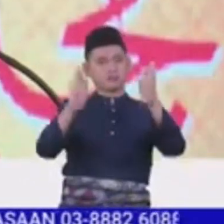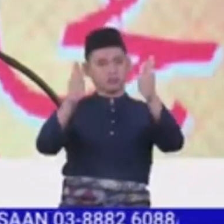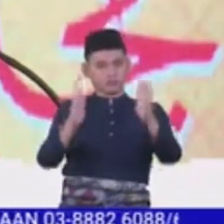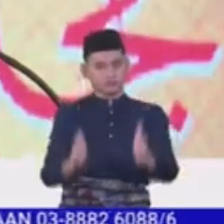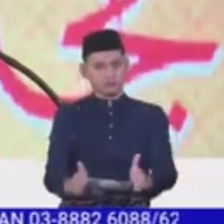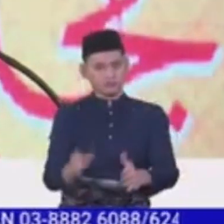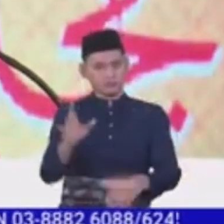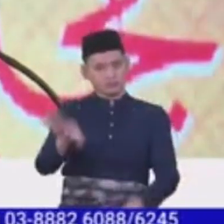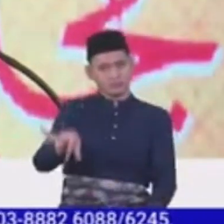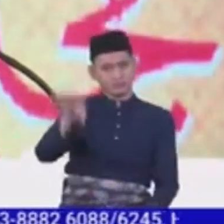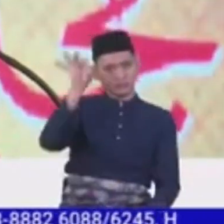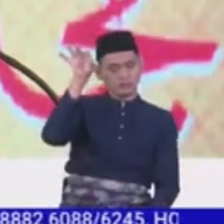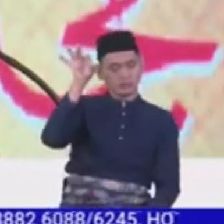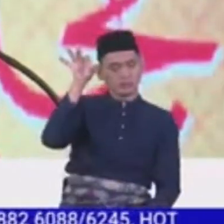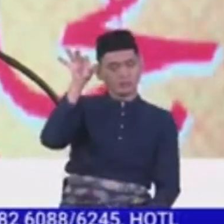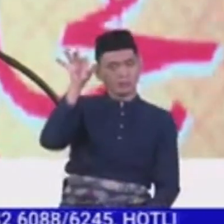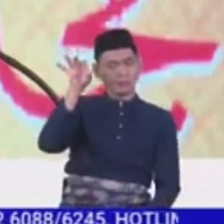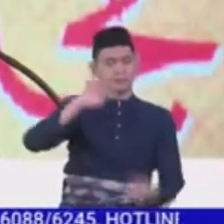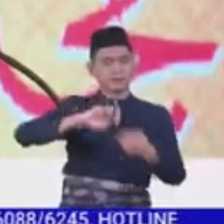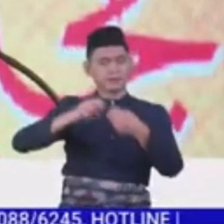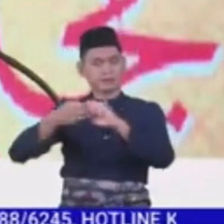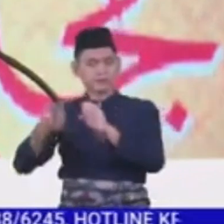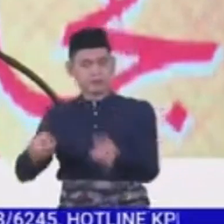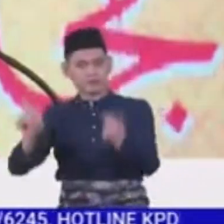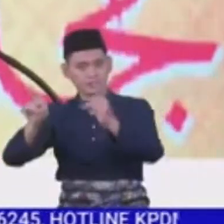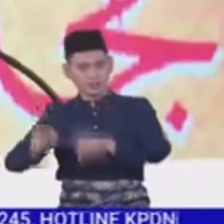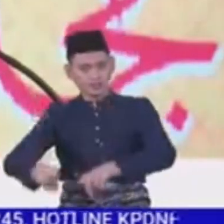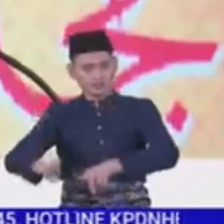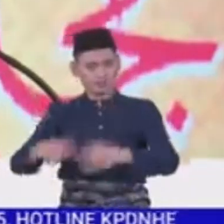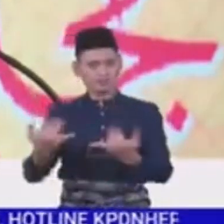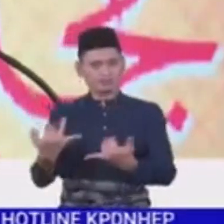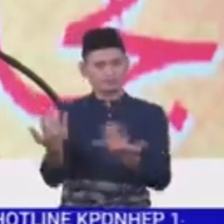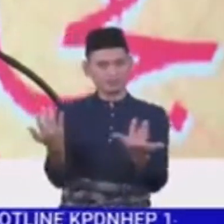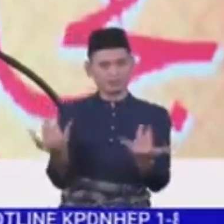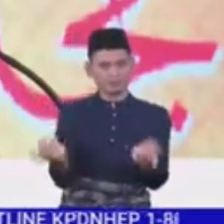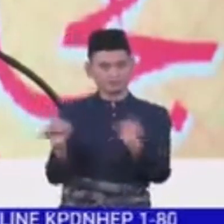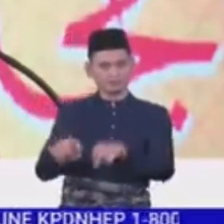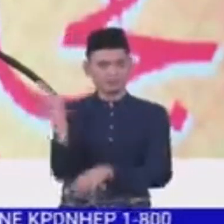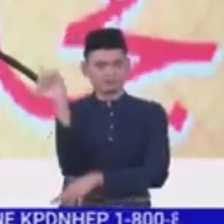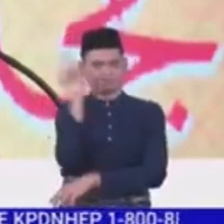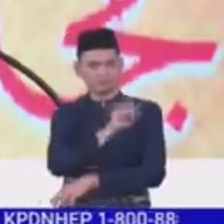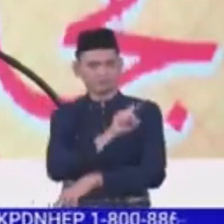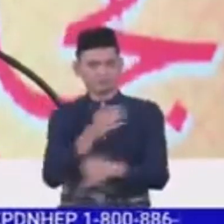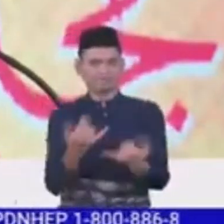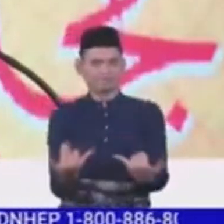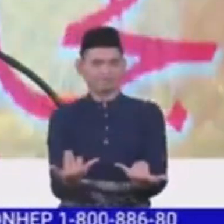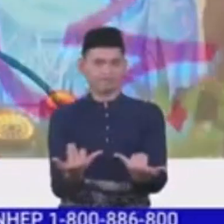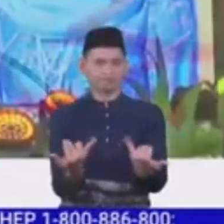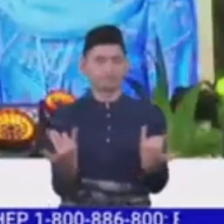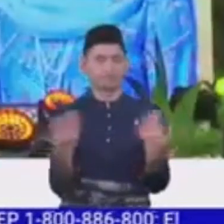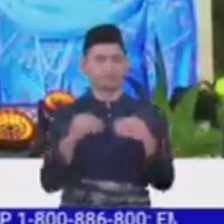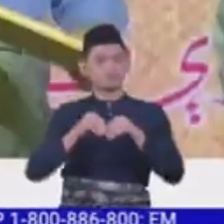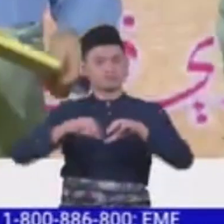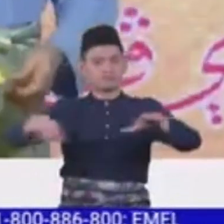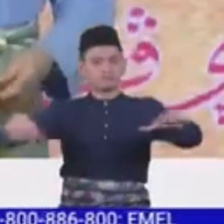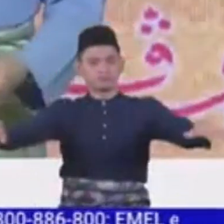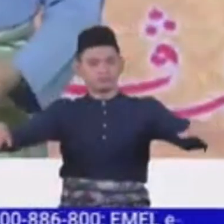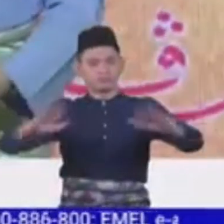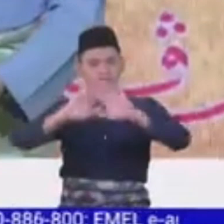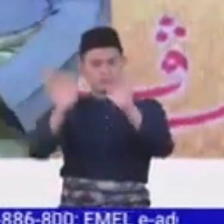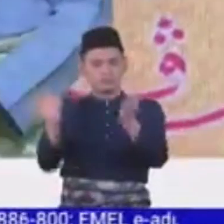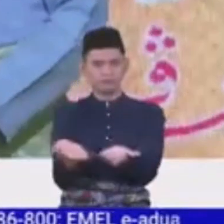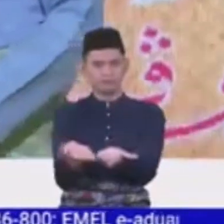mengenal pasti ancaman semakin critical yang sedang melanda Umah